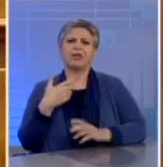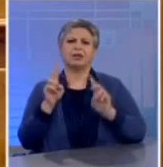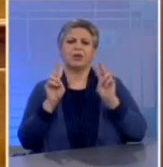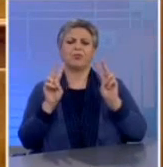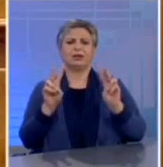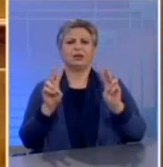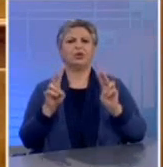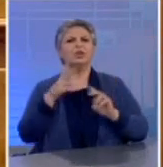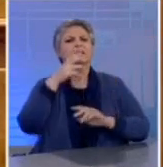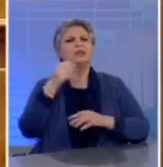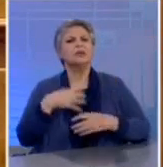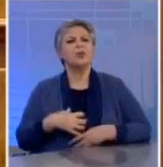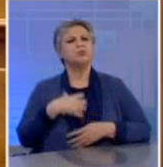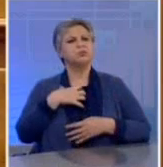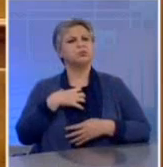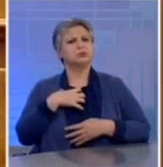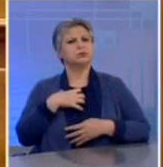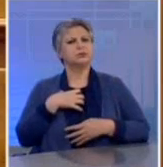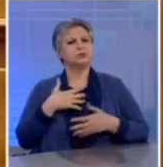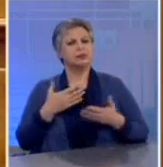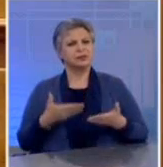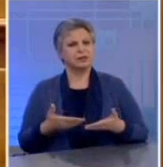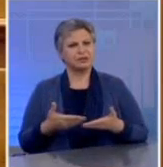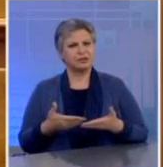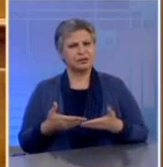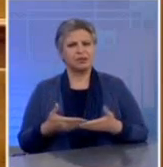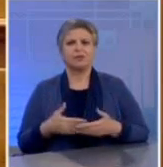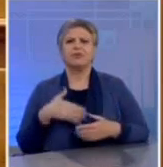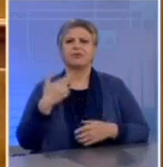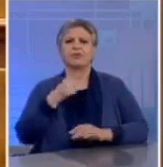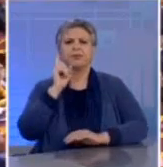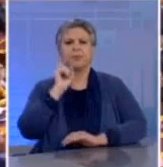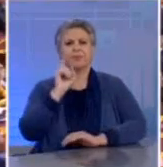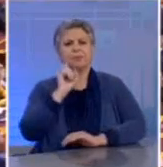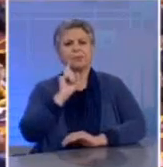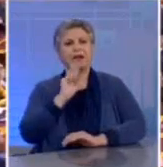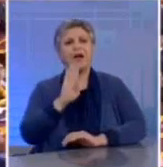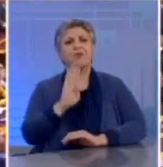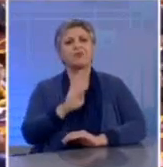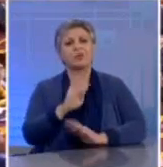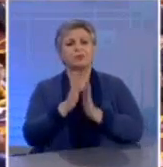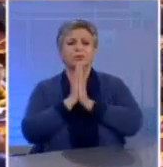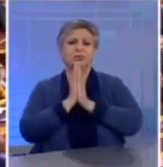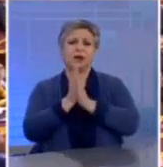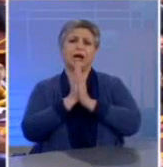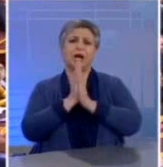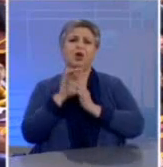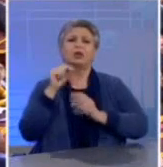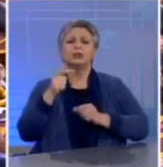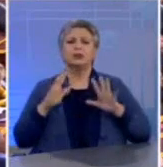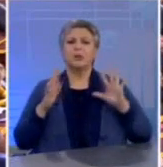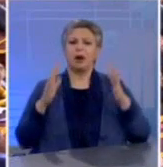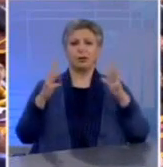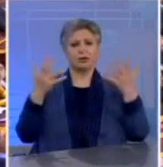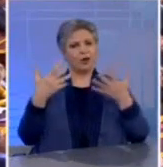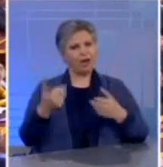να ενοχλείστε το γεγονός? Κύριε Πρόεδρε, κυρία Βούλτευση, συγγνώμη. Είστε πολύ ζωηροί σήμερα. Μπορείτε να